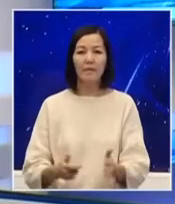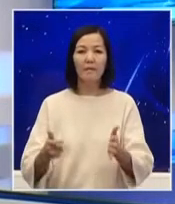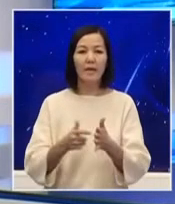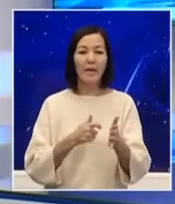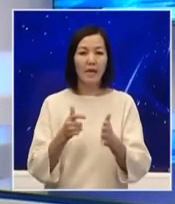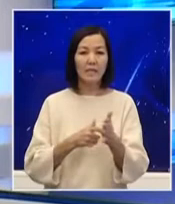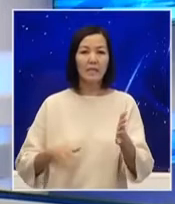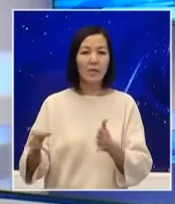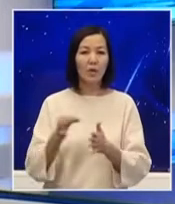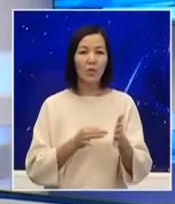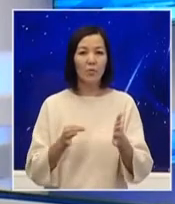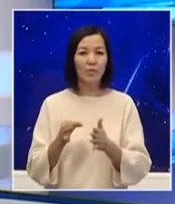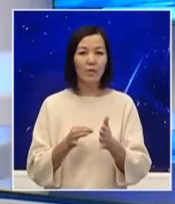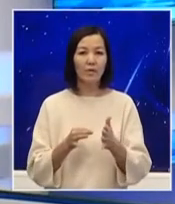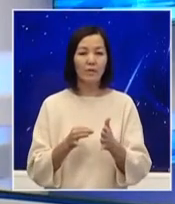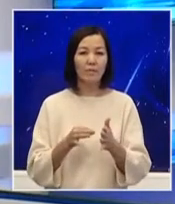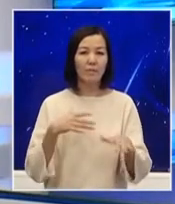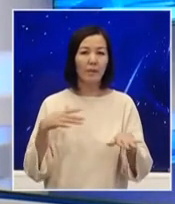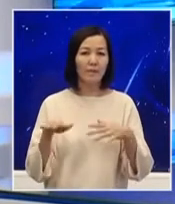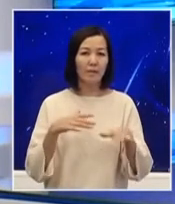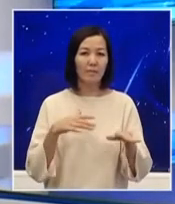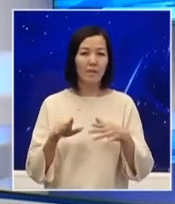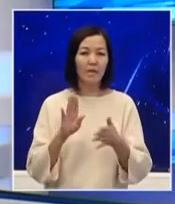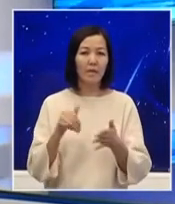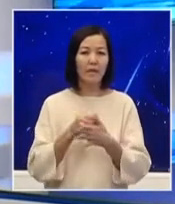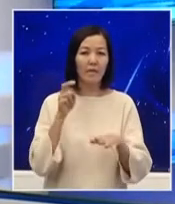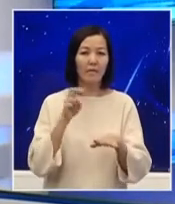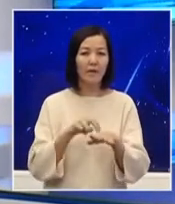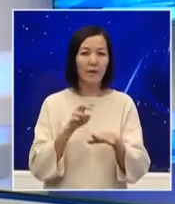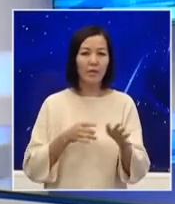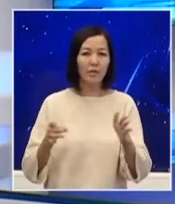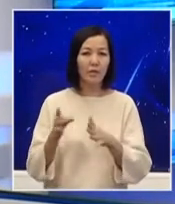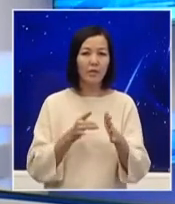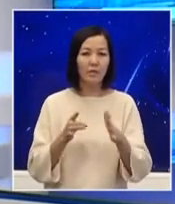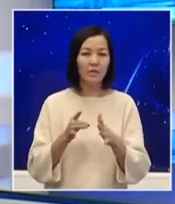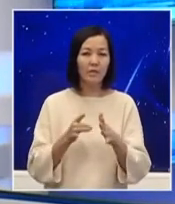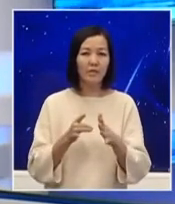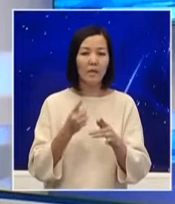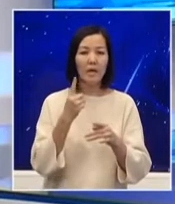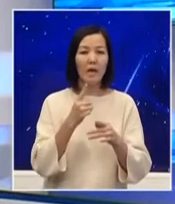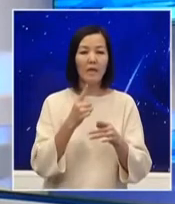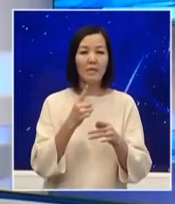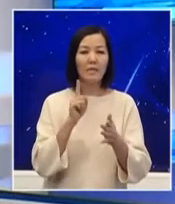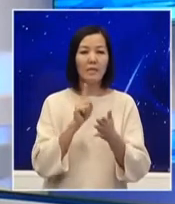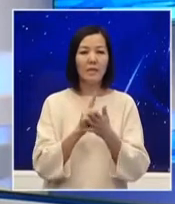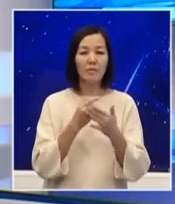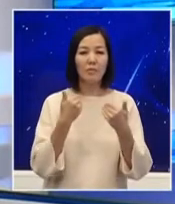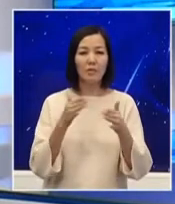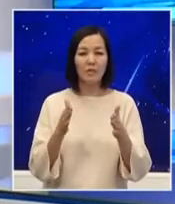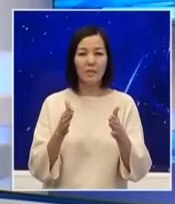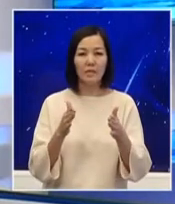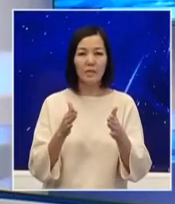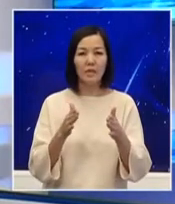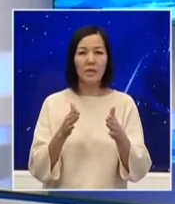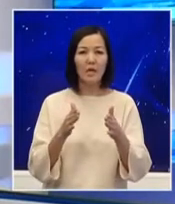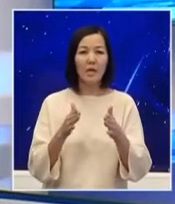В Карагандинской области очередное послабление. Главный санитарный врач региона упразднил один санпост и разрешил работу